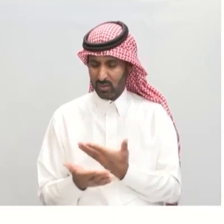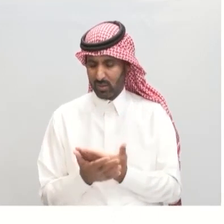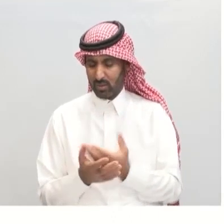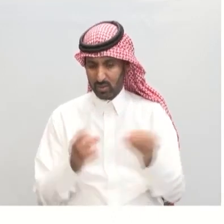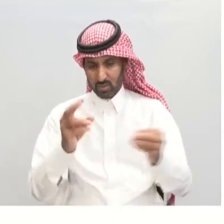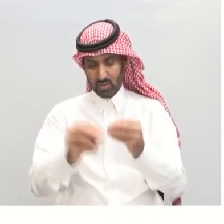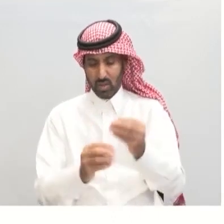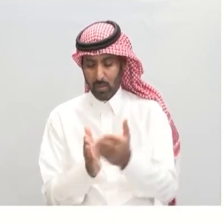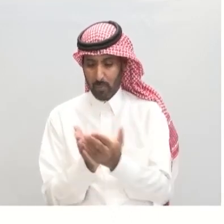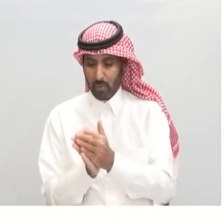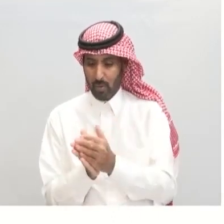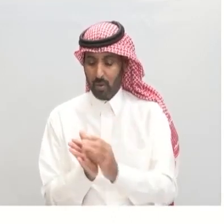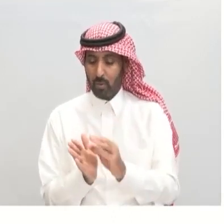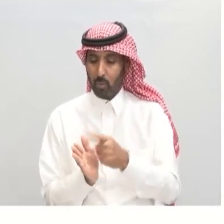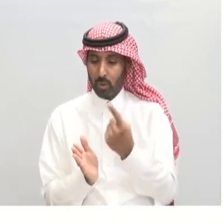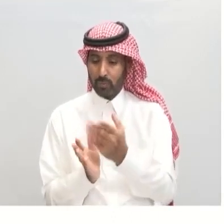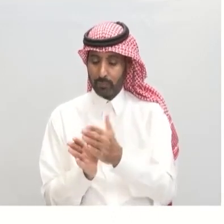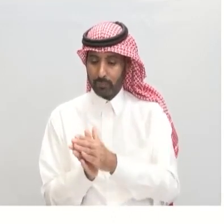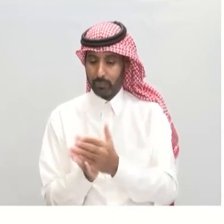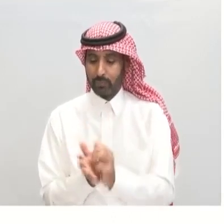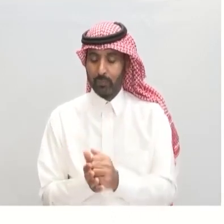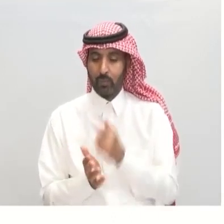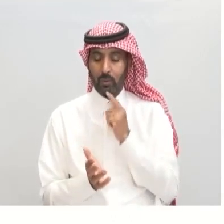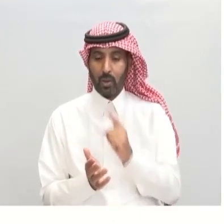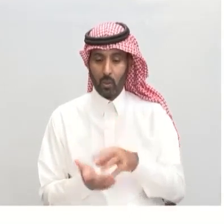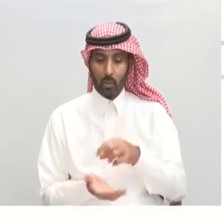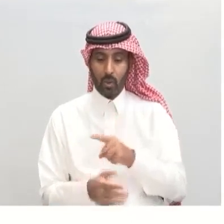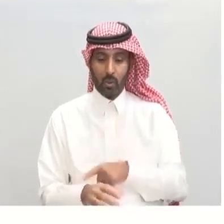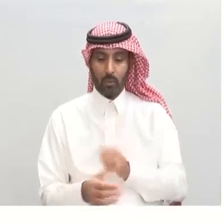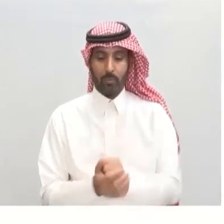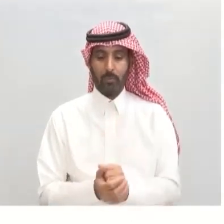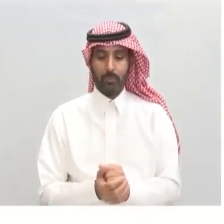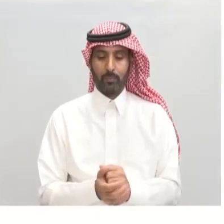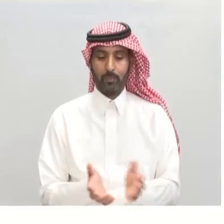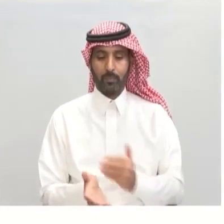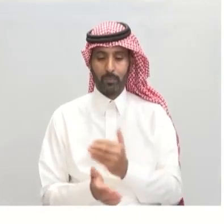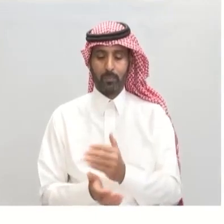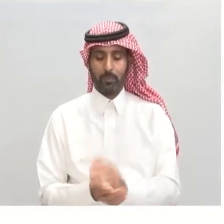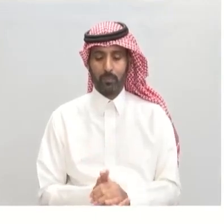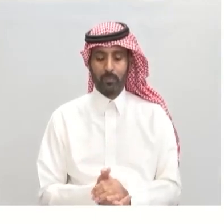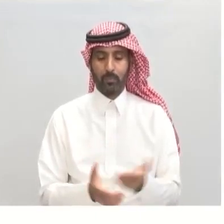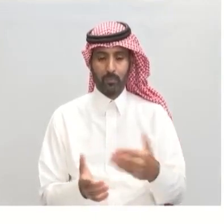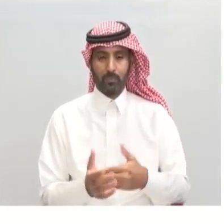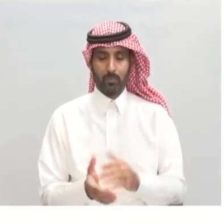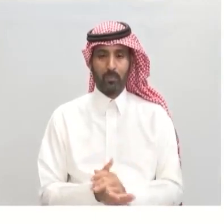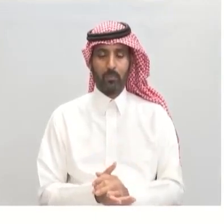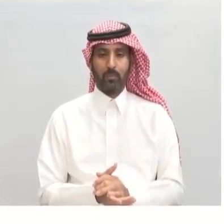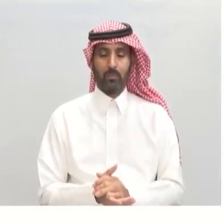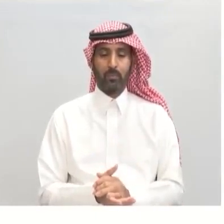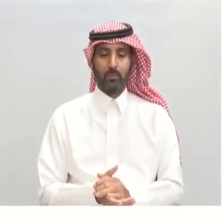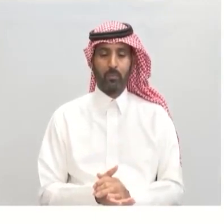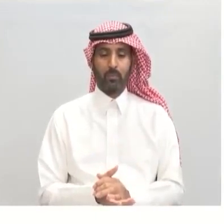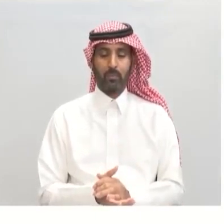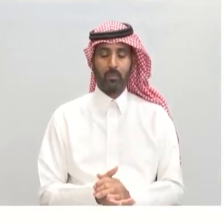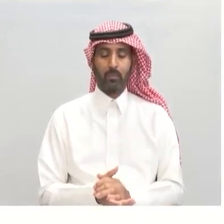القران الكريم في عهد ابي بكر وكذلك بعهد عثمان وبختم ذلك نكون قد اتينا على